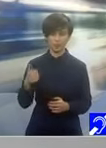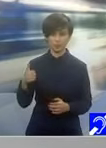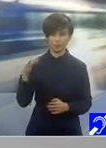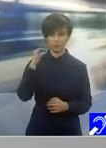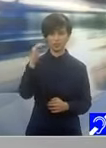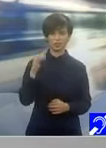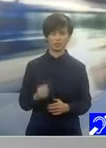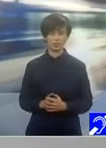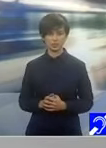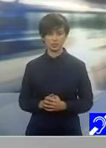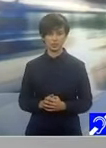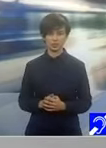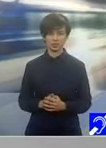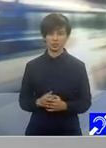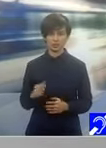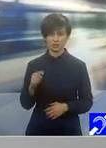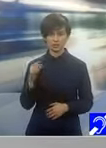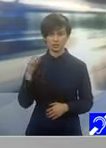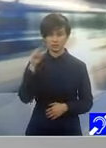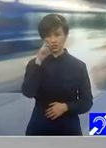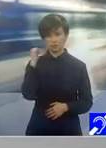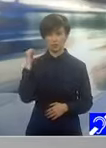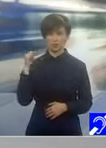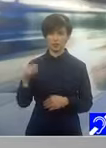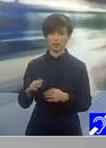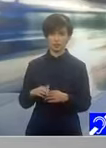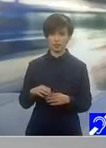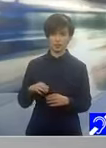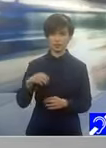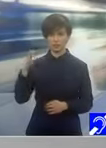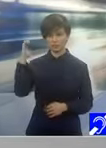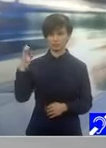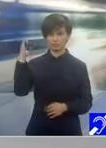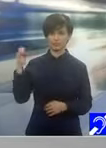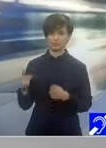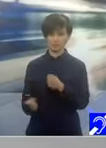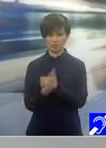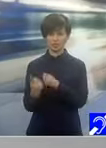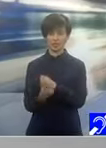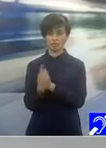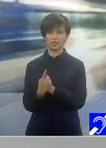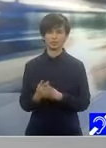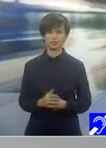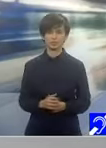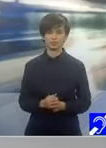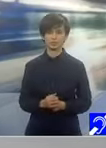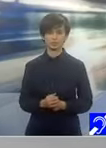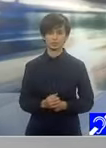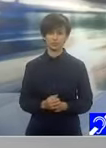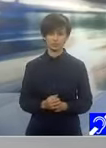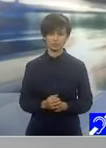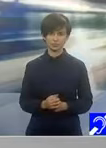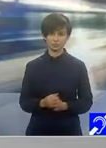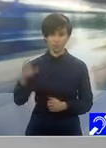oameni din români plecați în străinătate, majoritate, dar nu numai, special